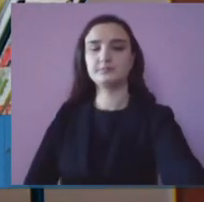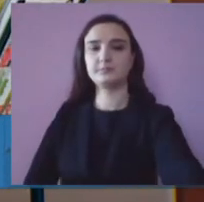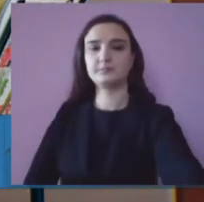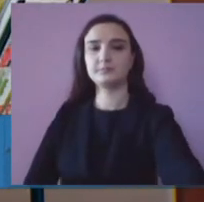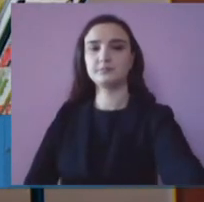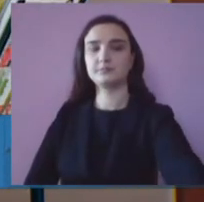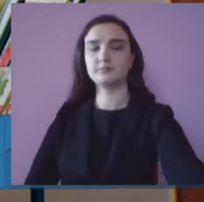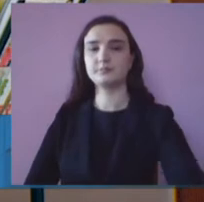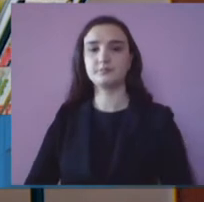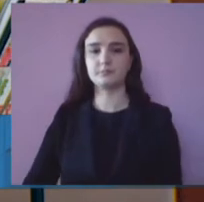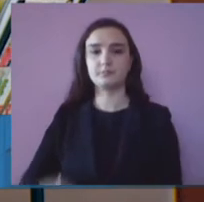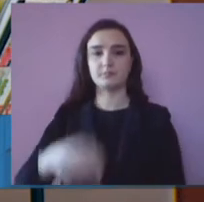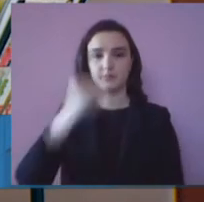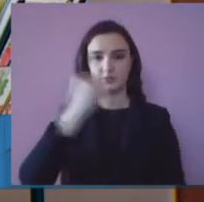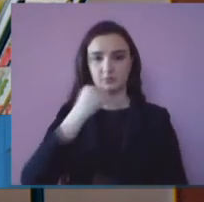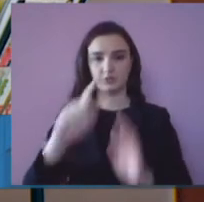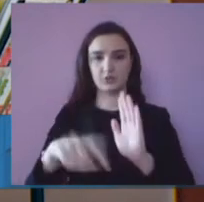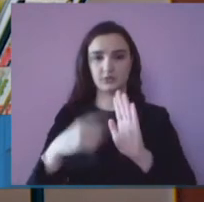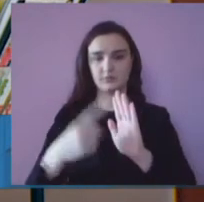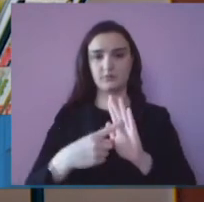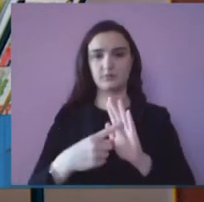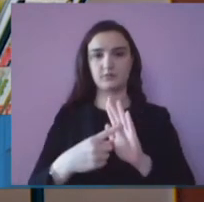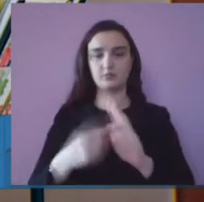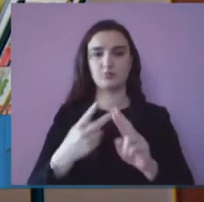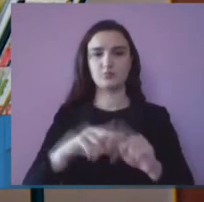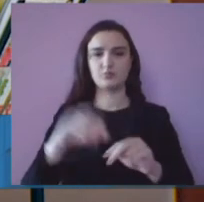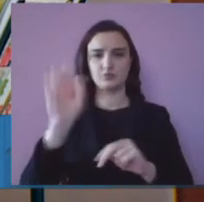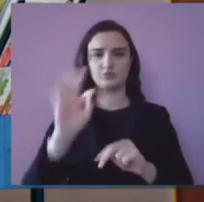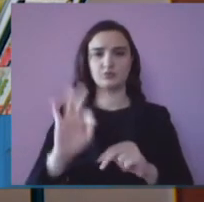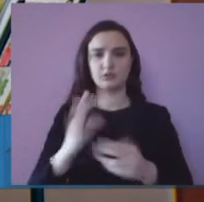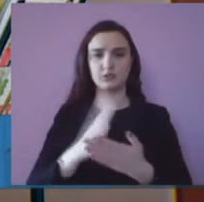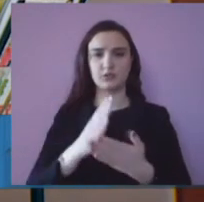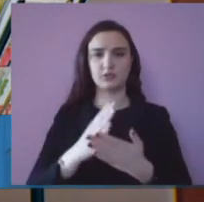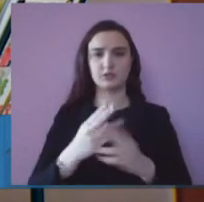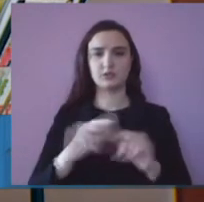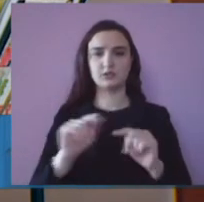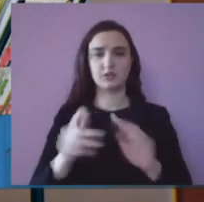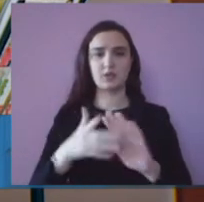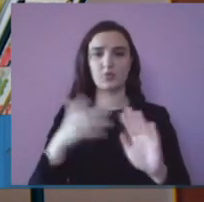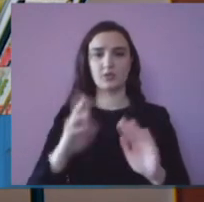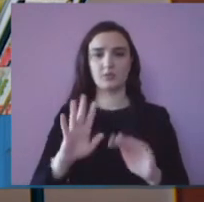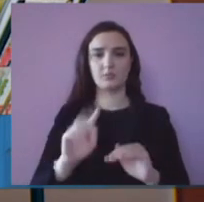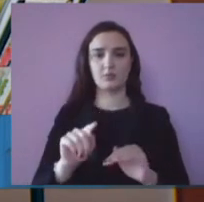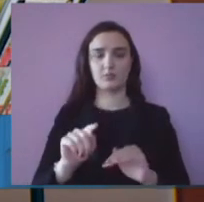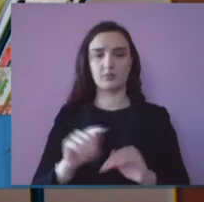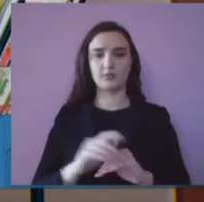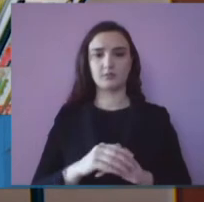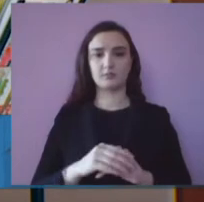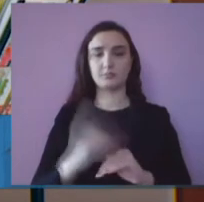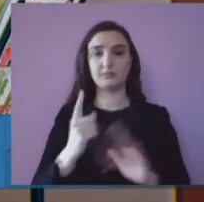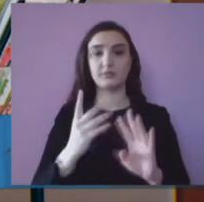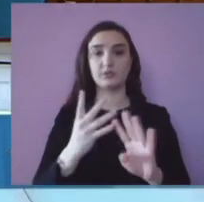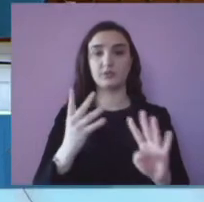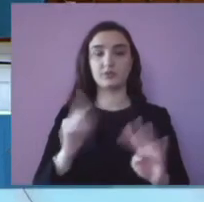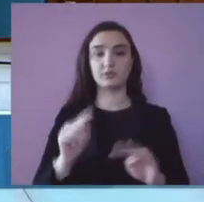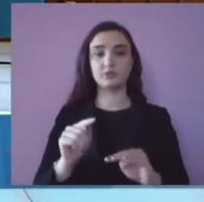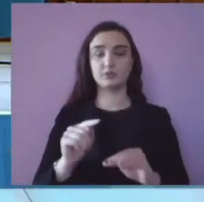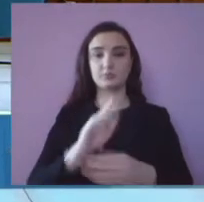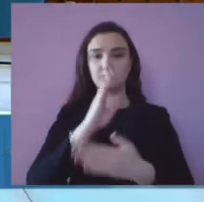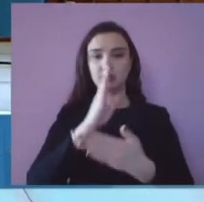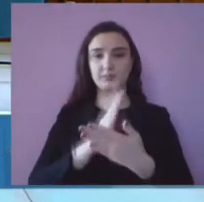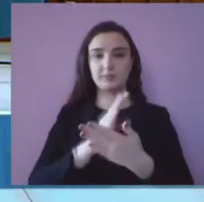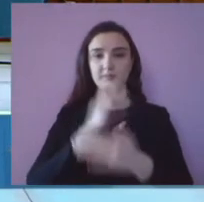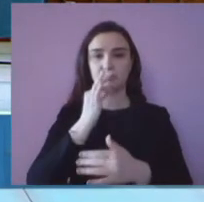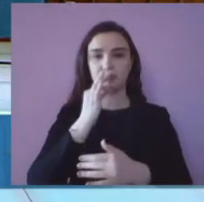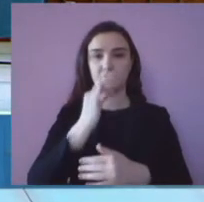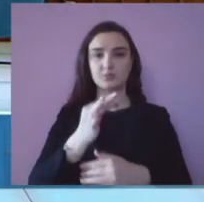მადლობა ამ შეკითხვისთვის, რადგანაც ძალიან ხშირად არის ხოლმე ამ ქრო გაუგებრობა. უპირველეს ყოვლისა, პირდაპირი პასუხი თქვენ